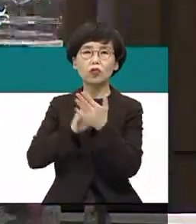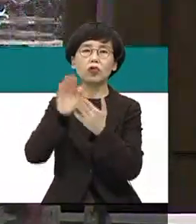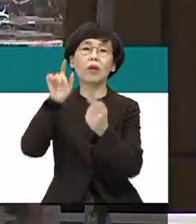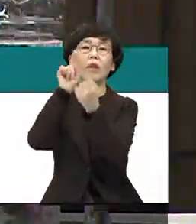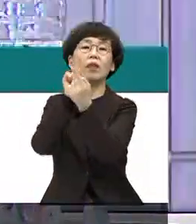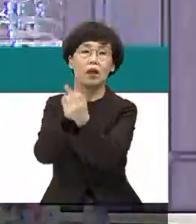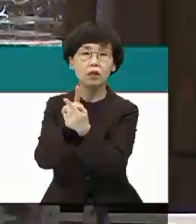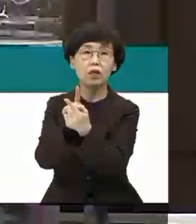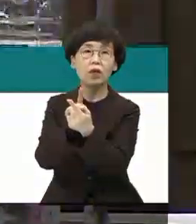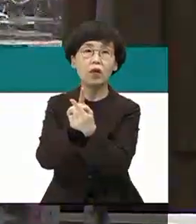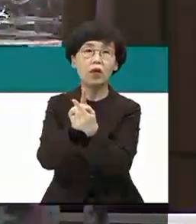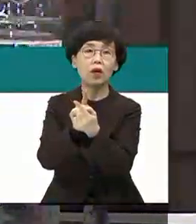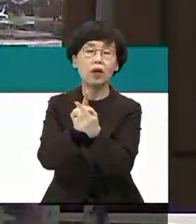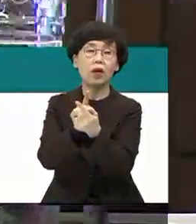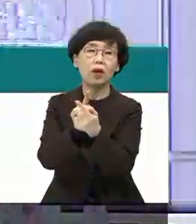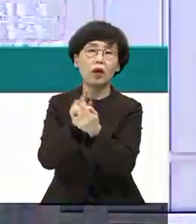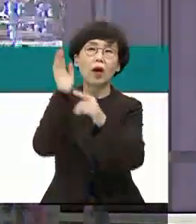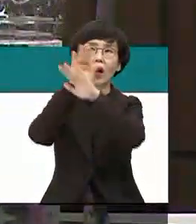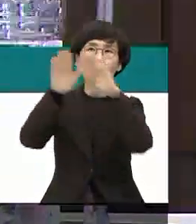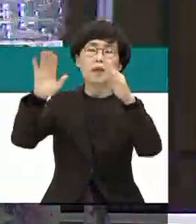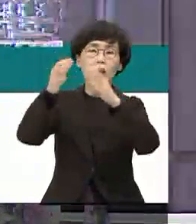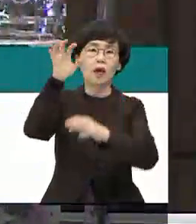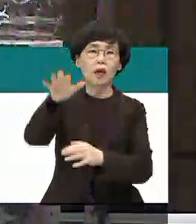저 하늘나라 가서